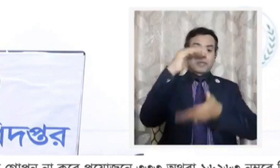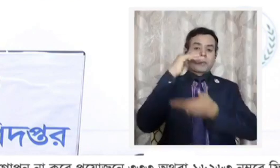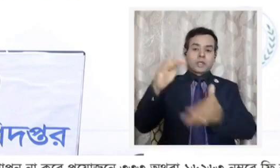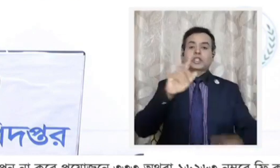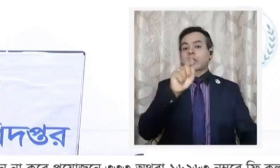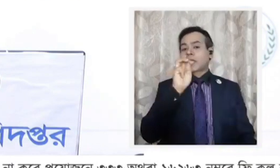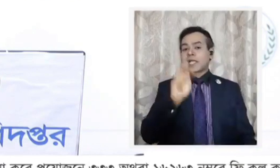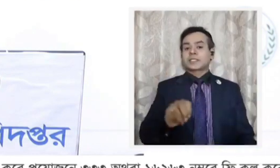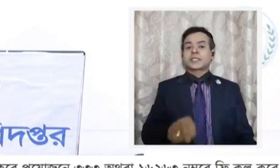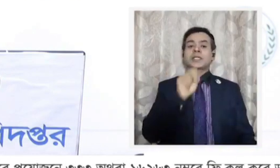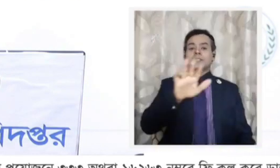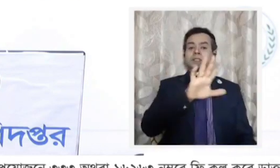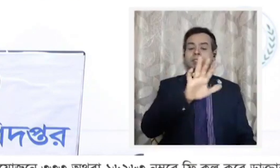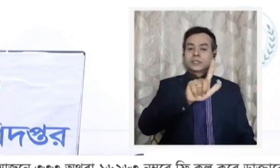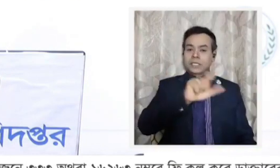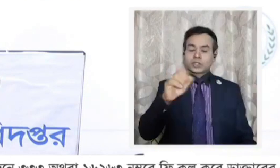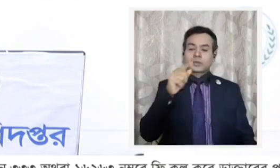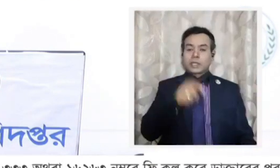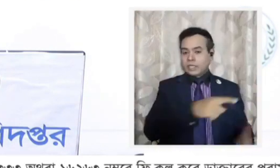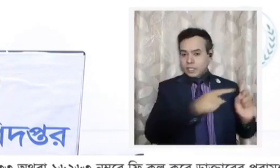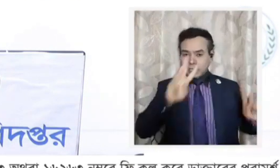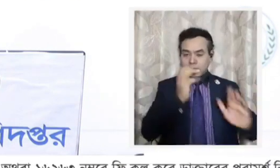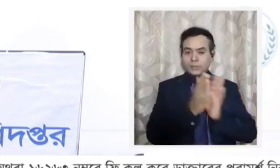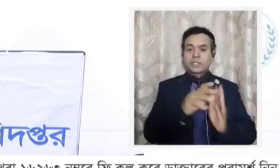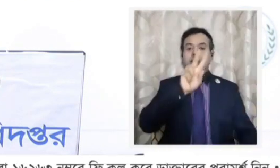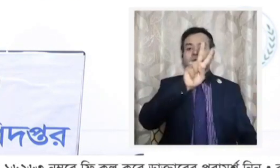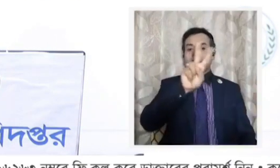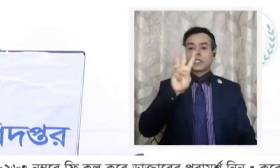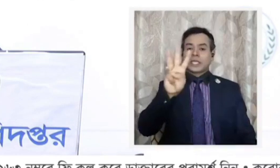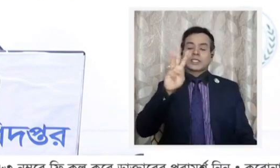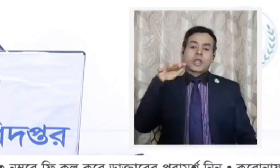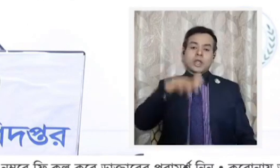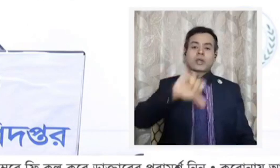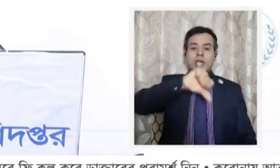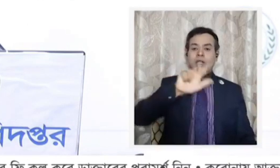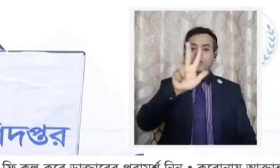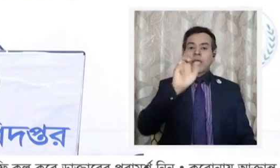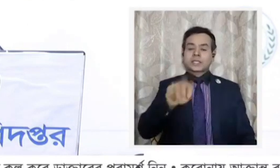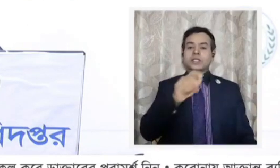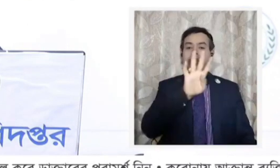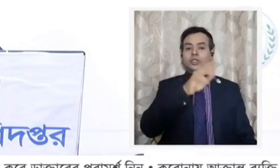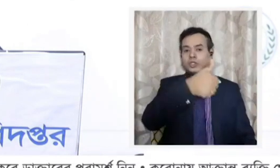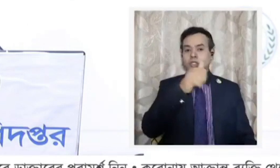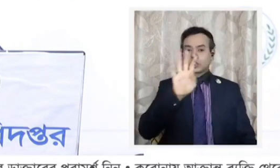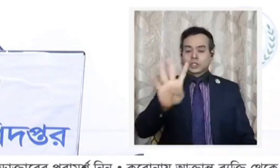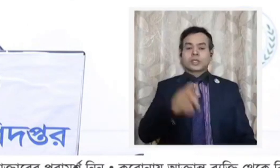ব্যক্তিগত সুরক্ষা সামগ্রী 24 ঘন্টায় বিতরণ হয়েছে 10,700 পিস এবং এ পর্যন্ত বিতরণ হয়েছে